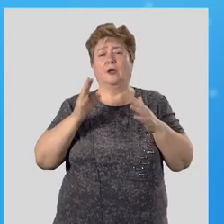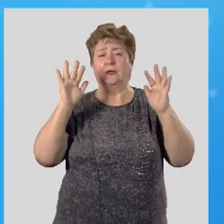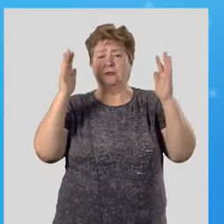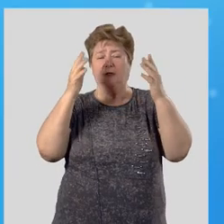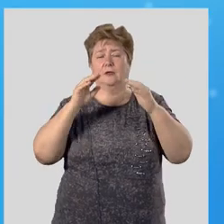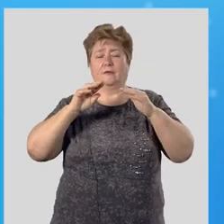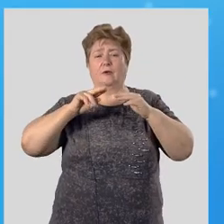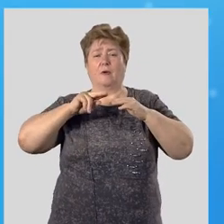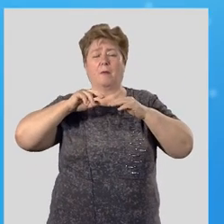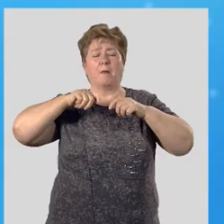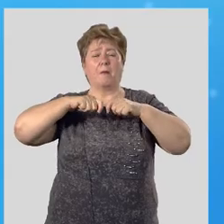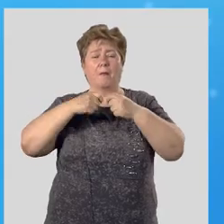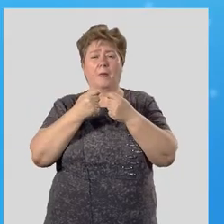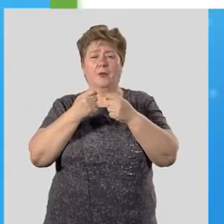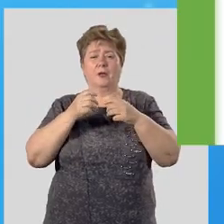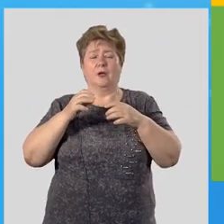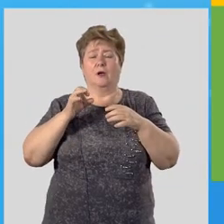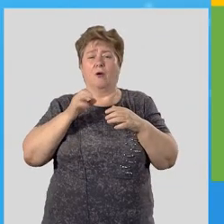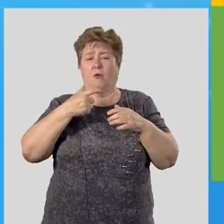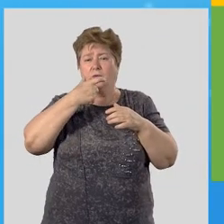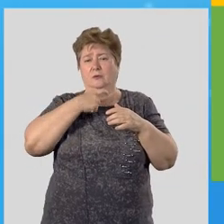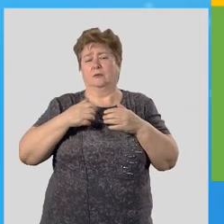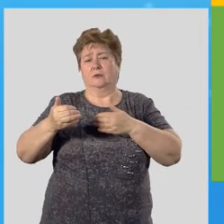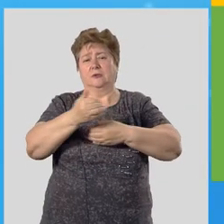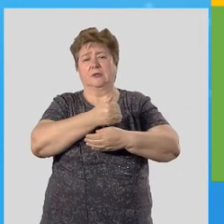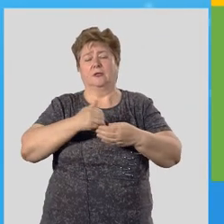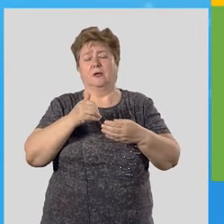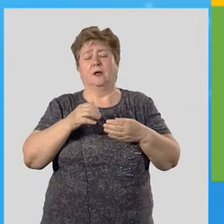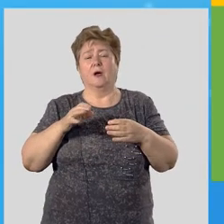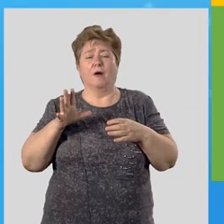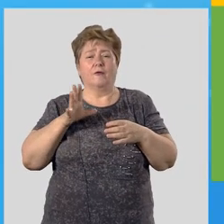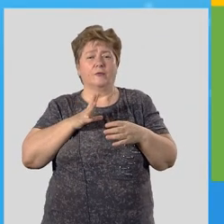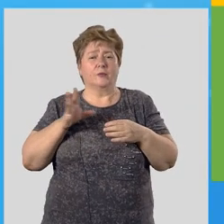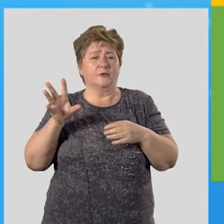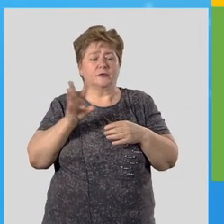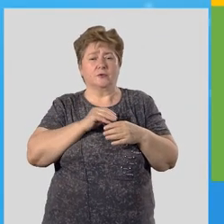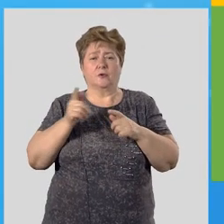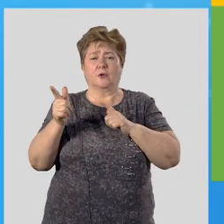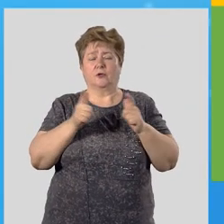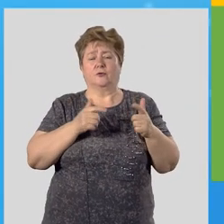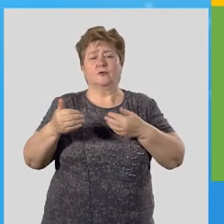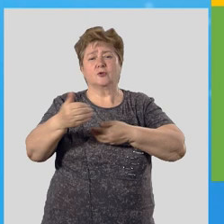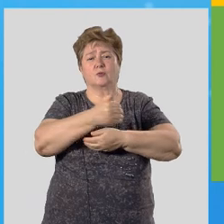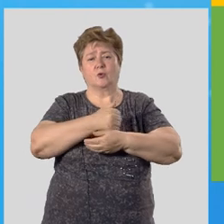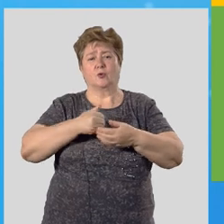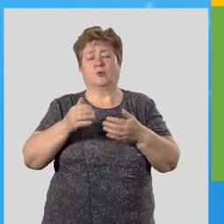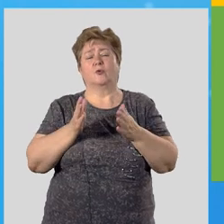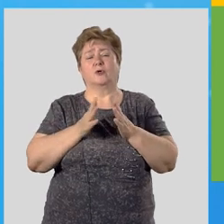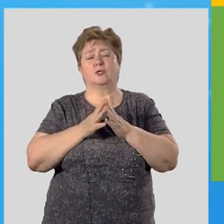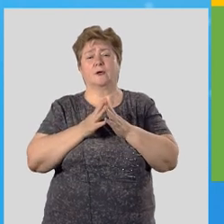деревья ломились под тяжестью спелых яблок. Все было готово к сбору